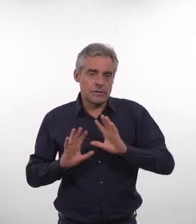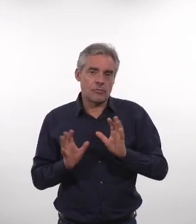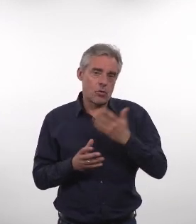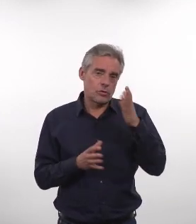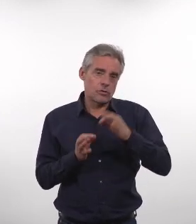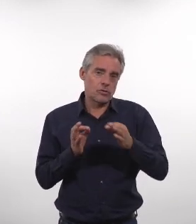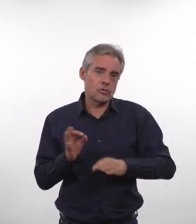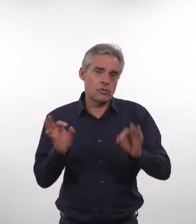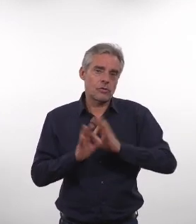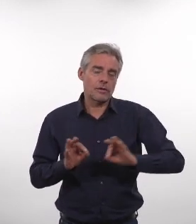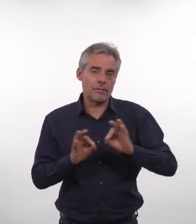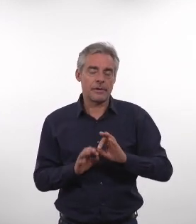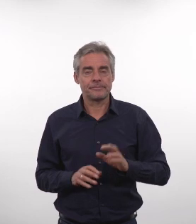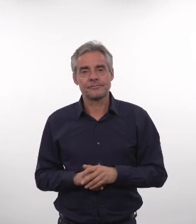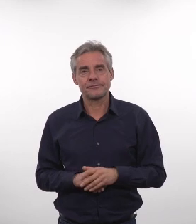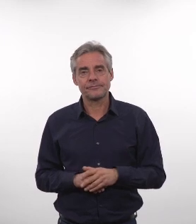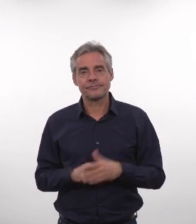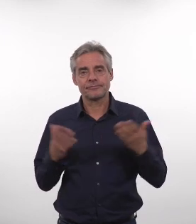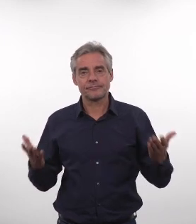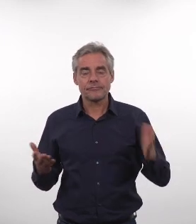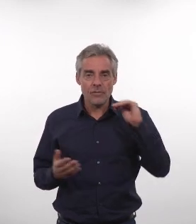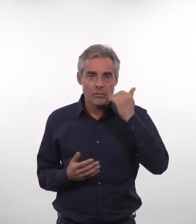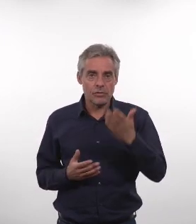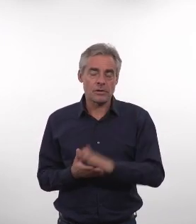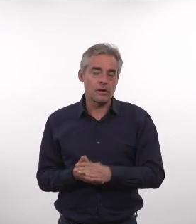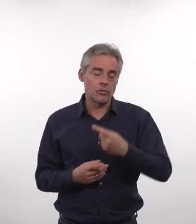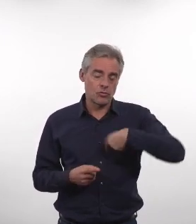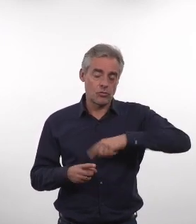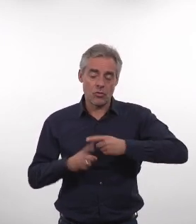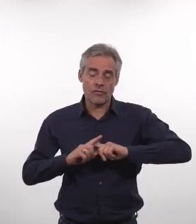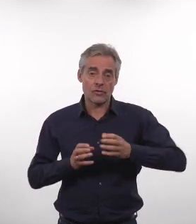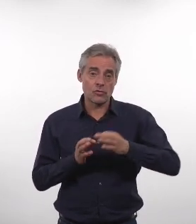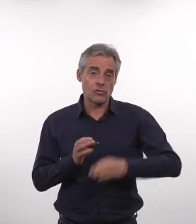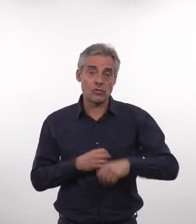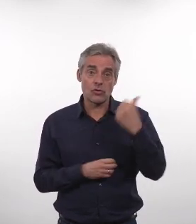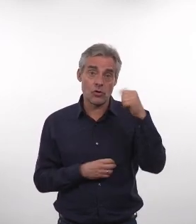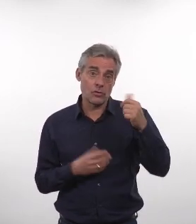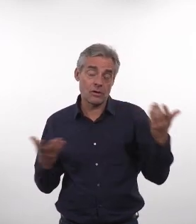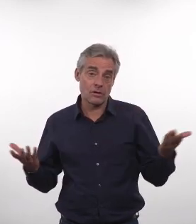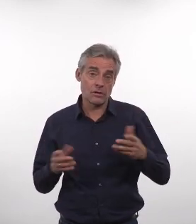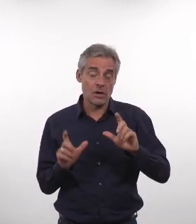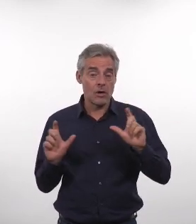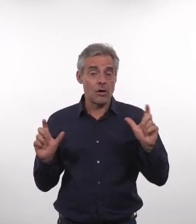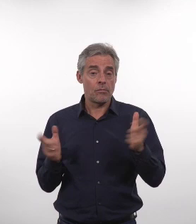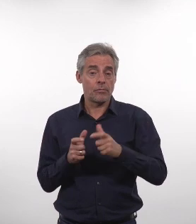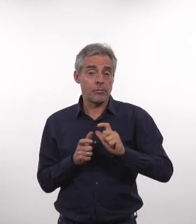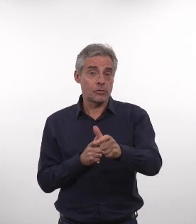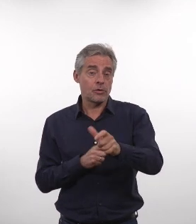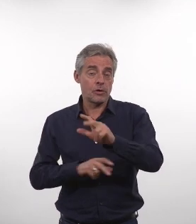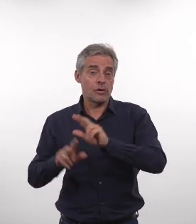aucune action sur eux. Et donc, on en est convaincu, la seule solution, c'est de faire un protocole d'habituation aux